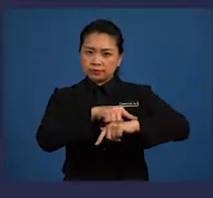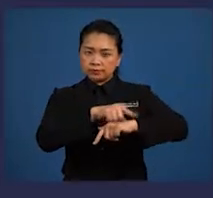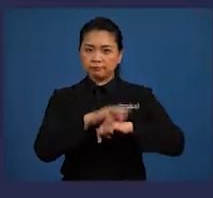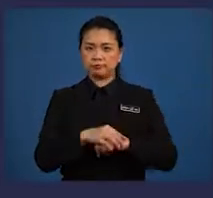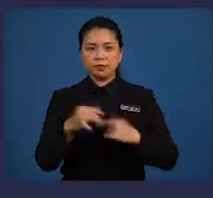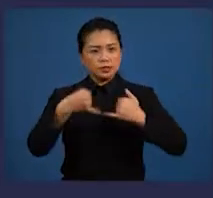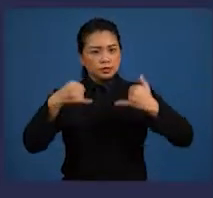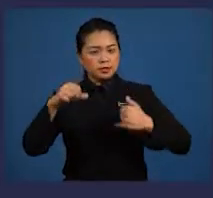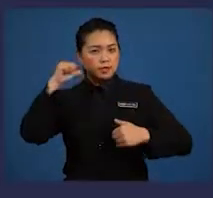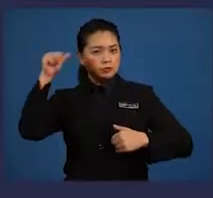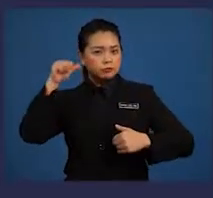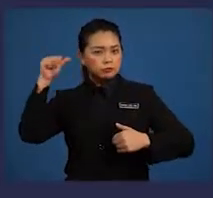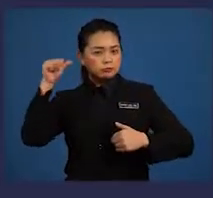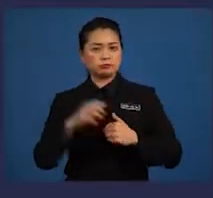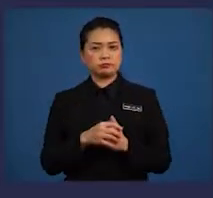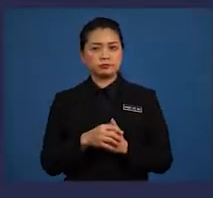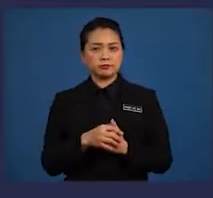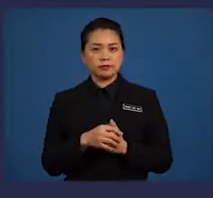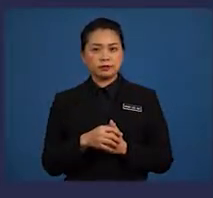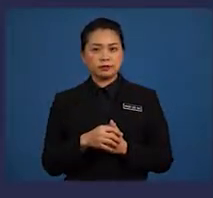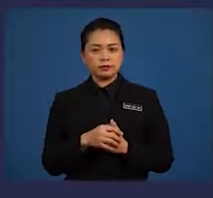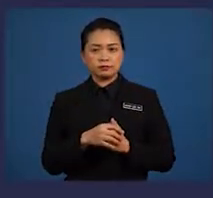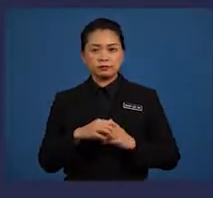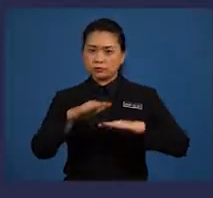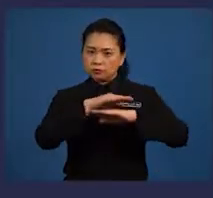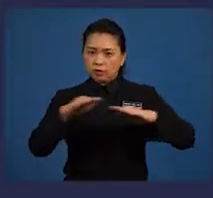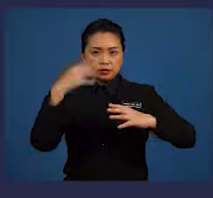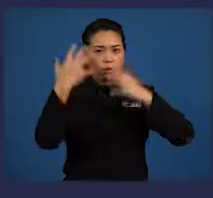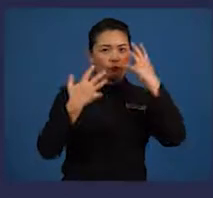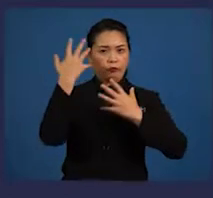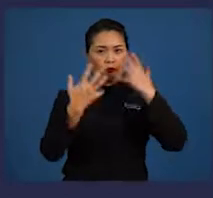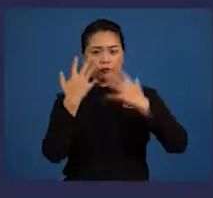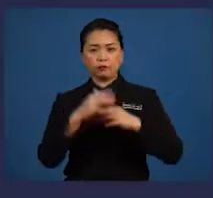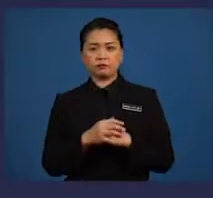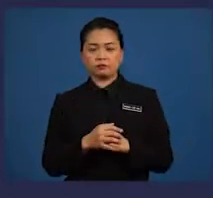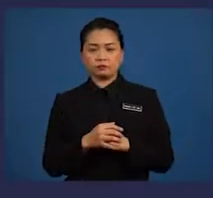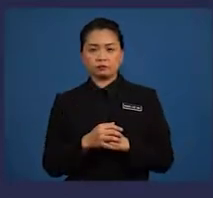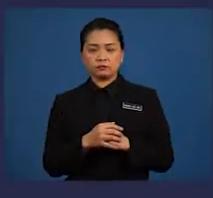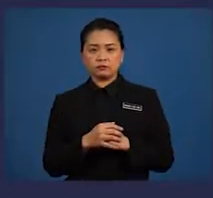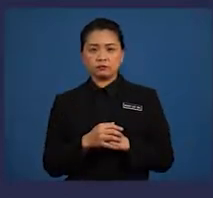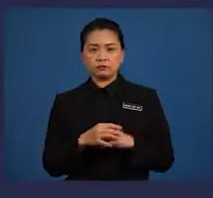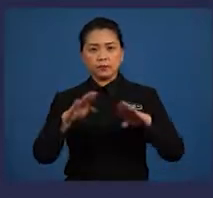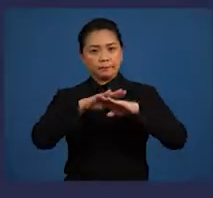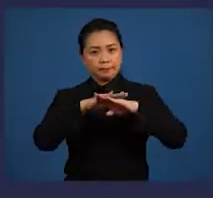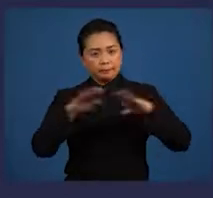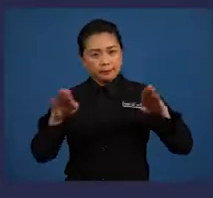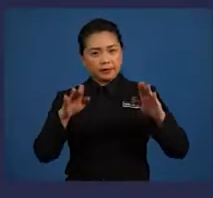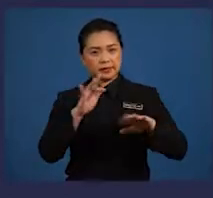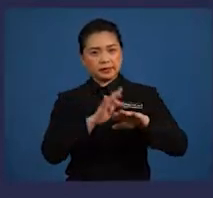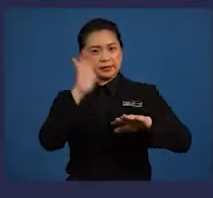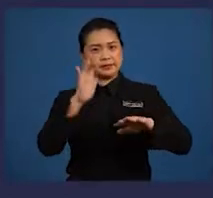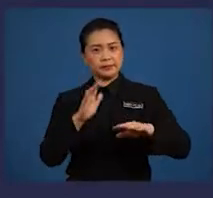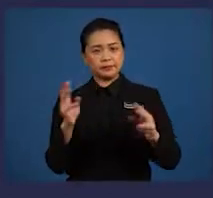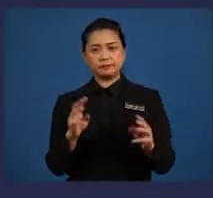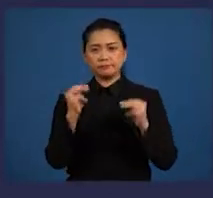jenis audio-visual yang dipilih tidak menimbulkan kekeliruan dan bebas unsur CB